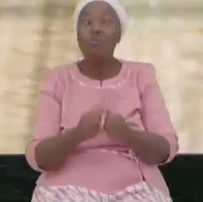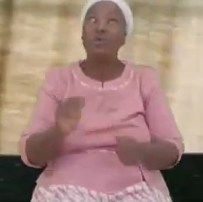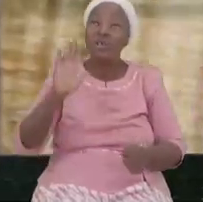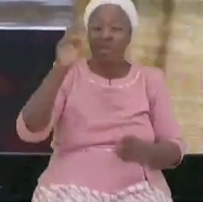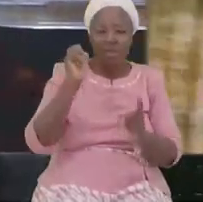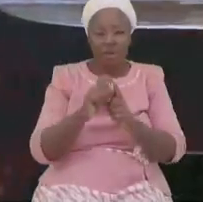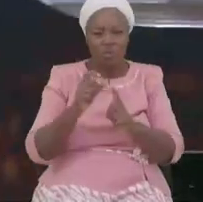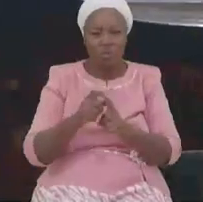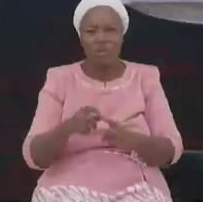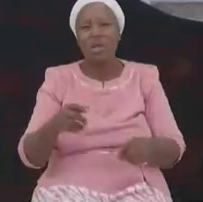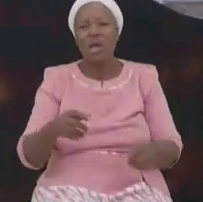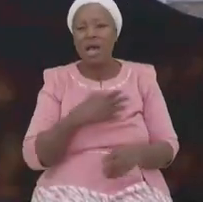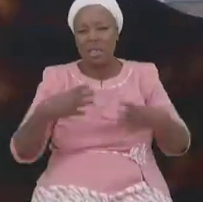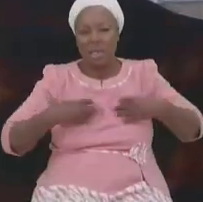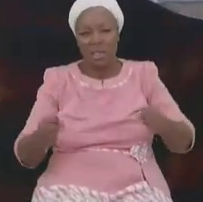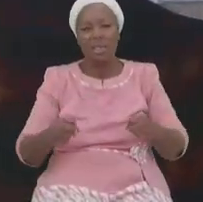te parviendra aujourd'hui.